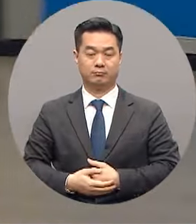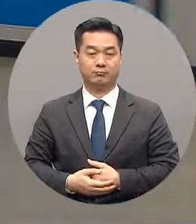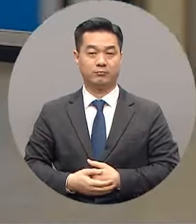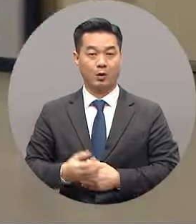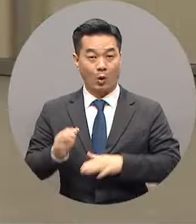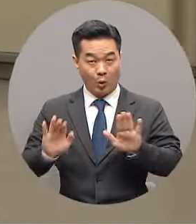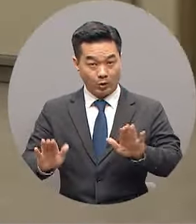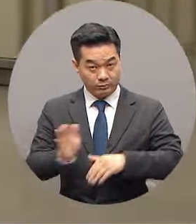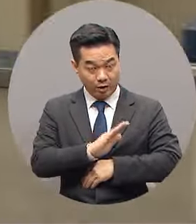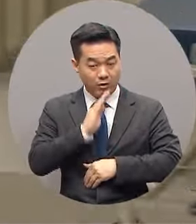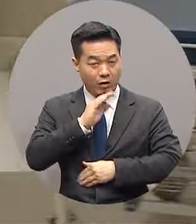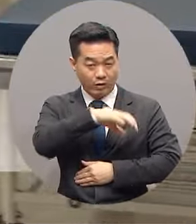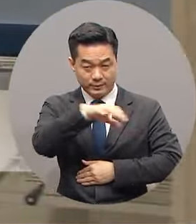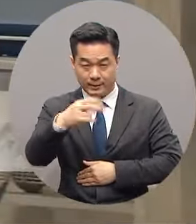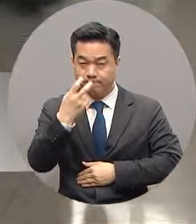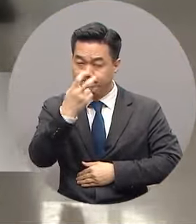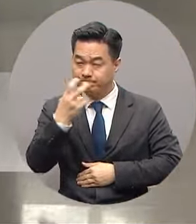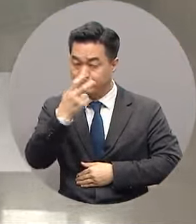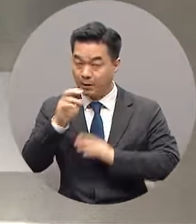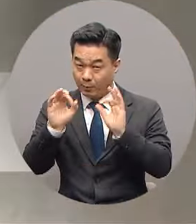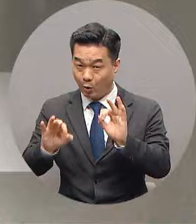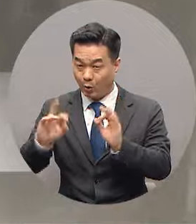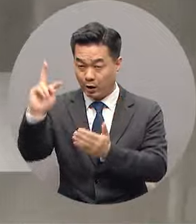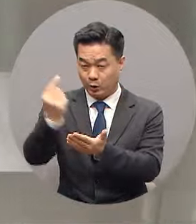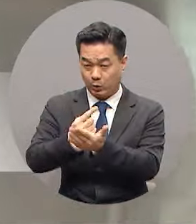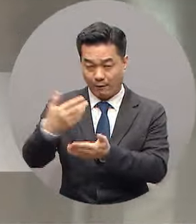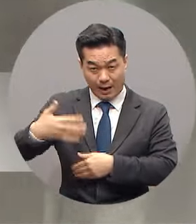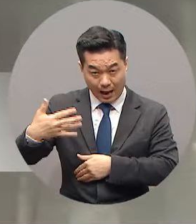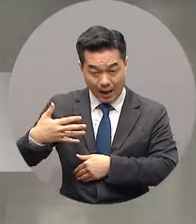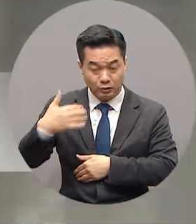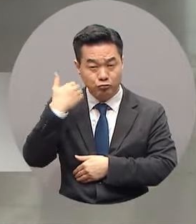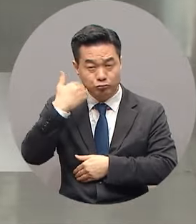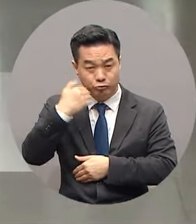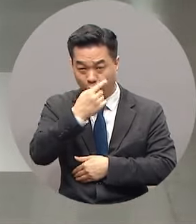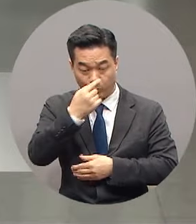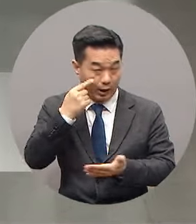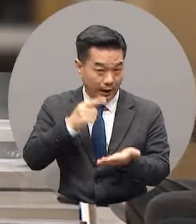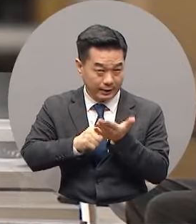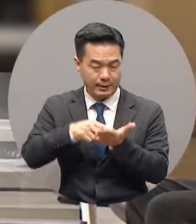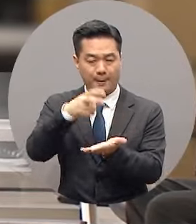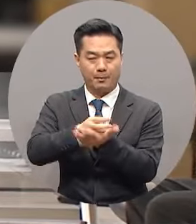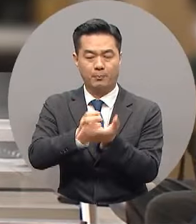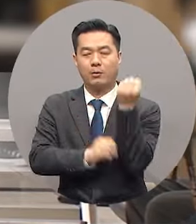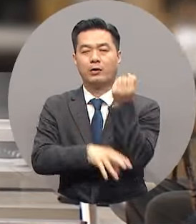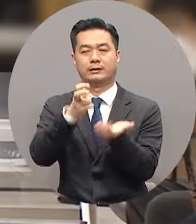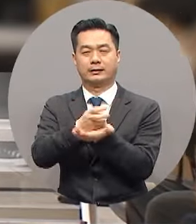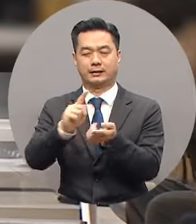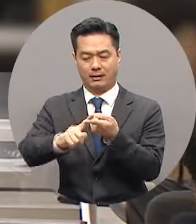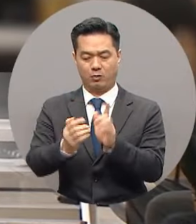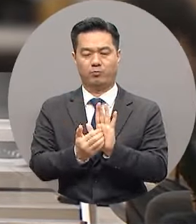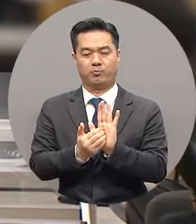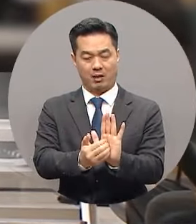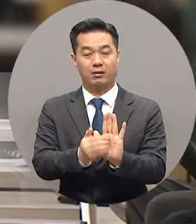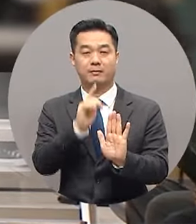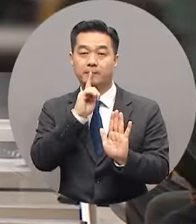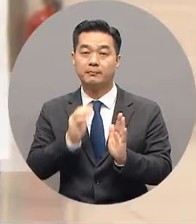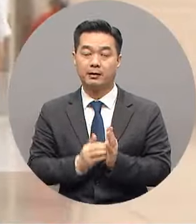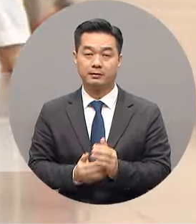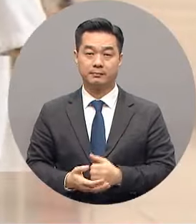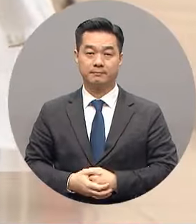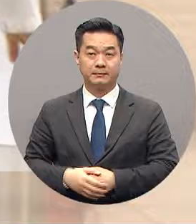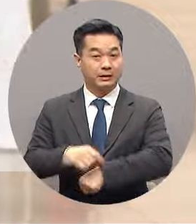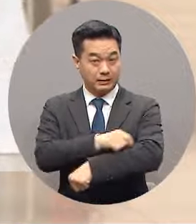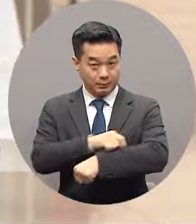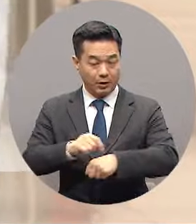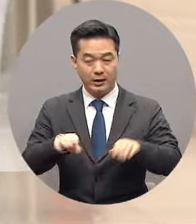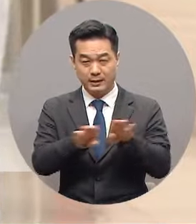그러면서 오늘부터 현장 점검을 통해 미복귀 전공의들을 확인하고 법과 원칙에 따라 대응하겠다고 밝혔습니다. 특히